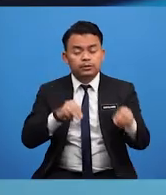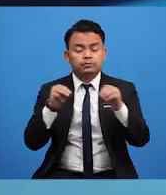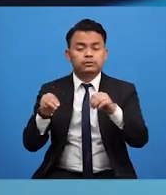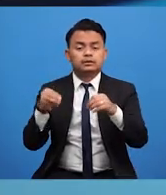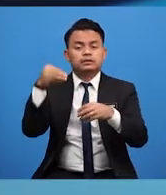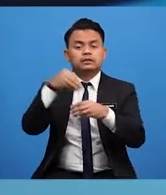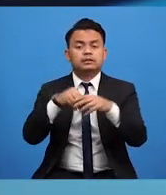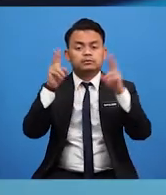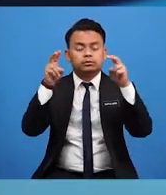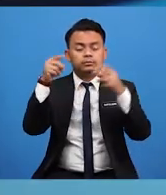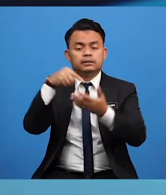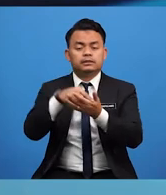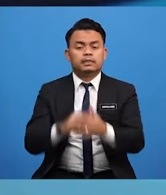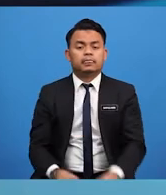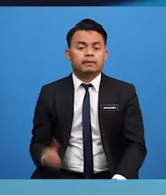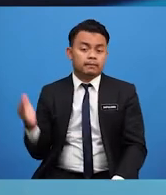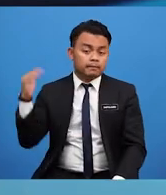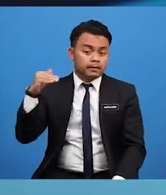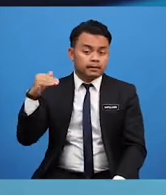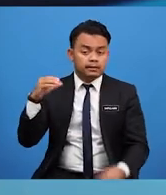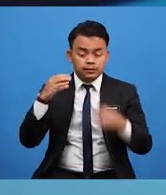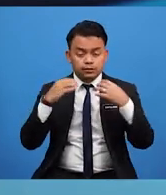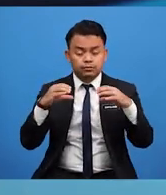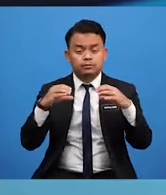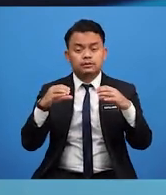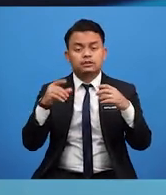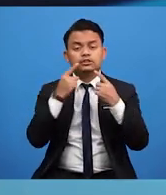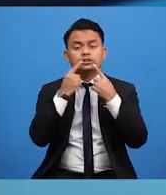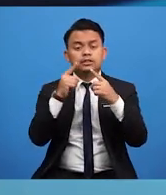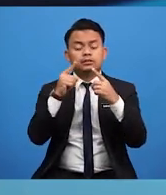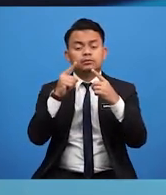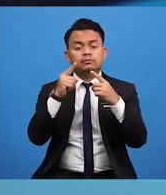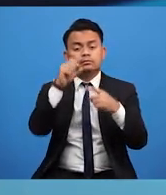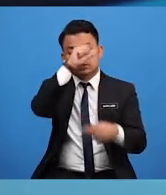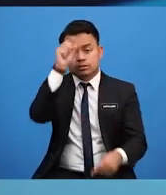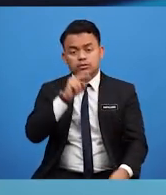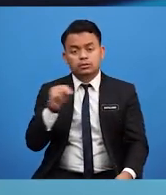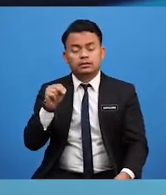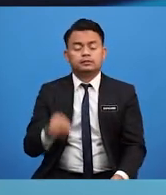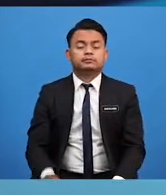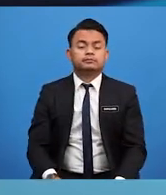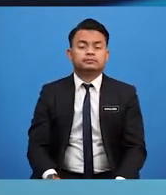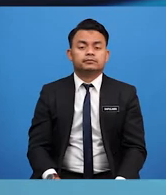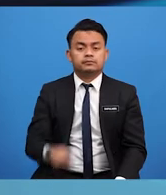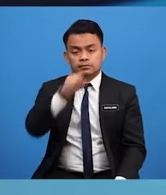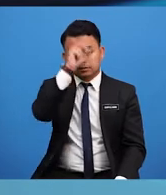ini. Mari kita cuba menjawab beberapa soalan di sini. Soalan